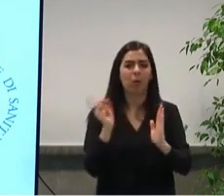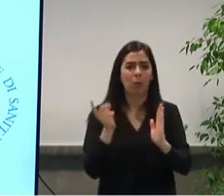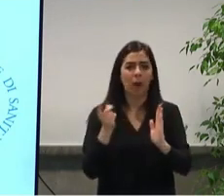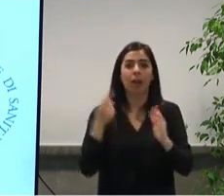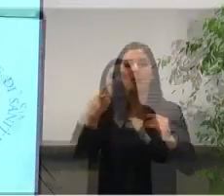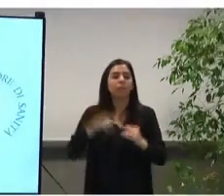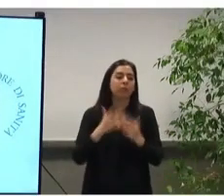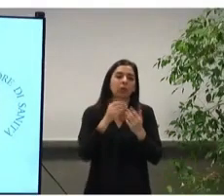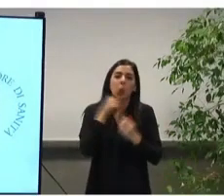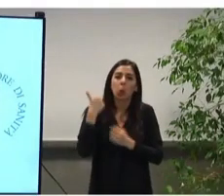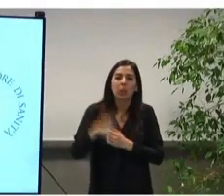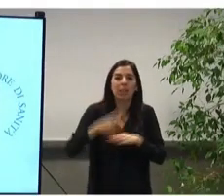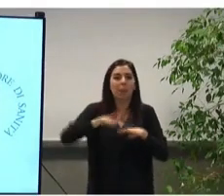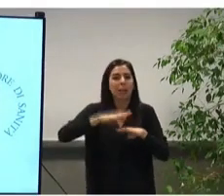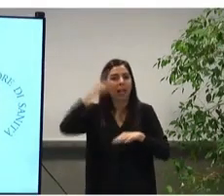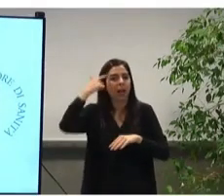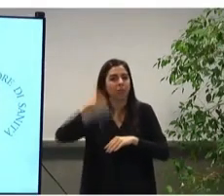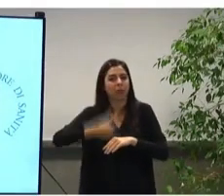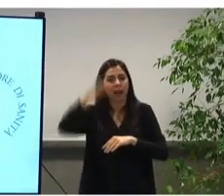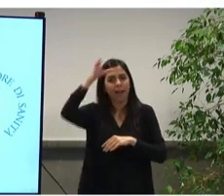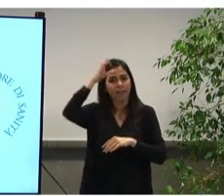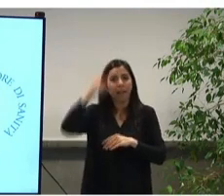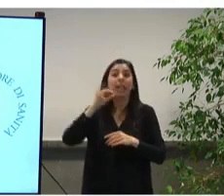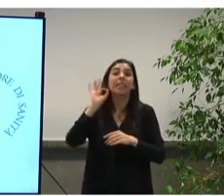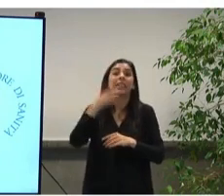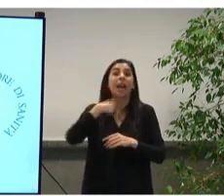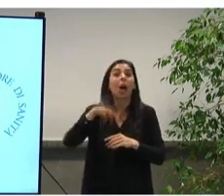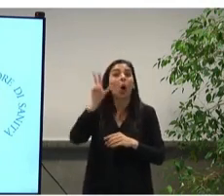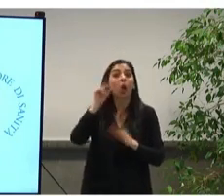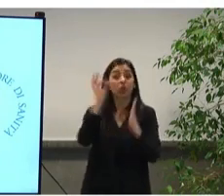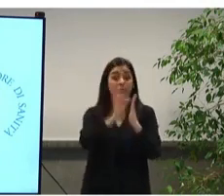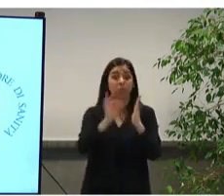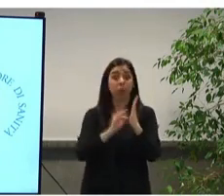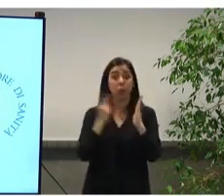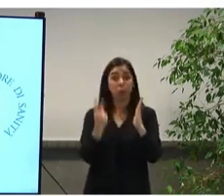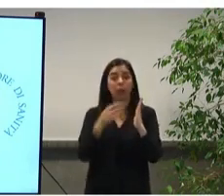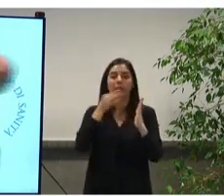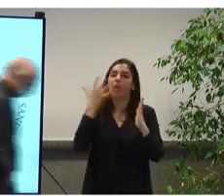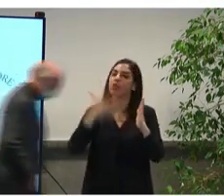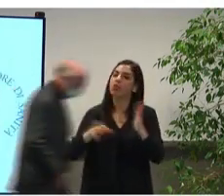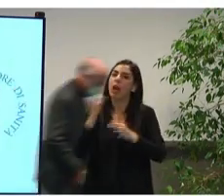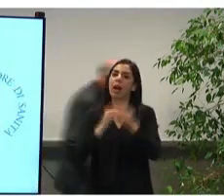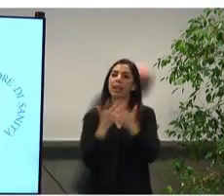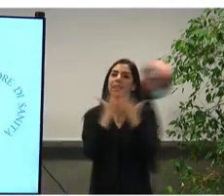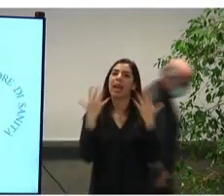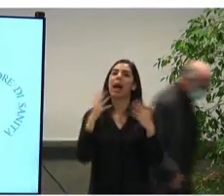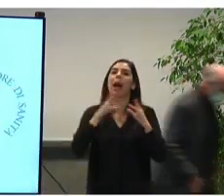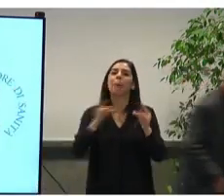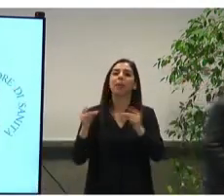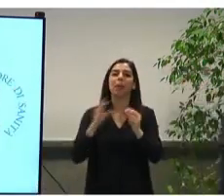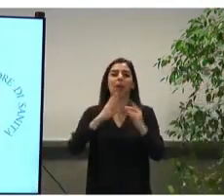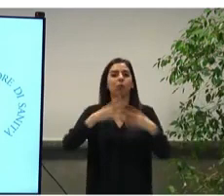grossa matematica per capire che se conosciamo questi due numeri, conosciamo molto dell'epidemia, perché sappiamo